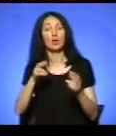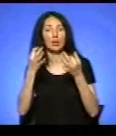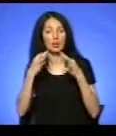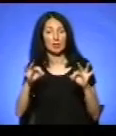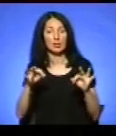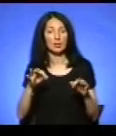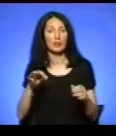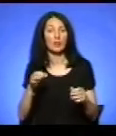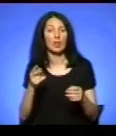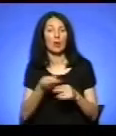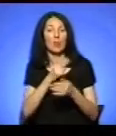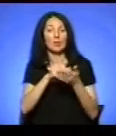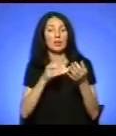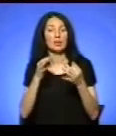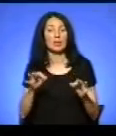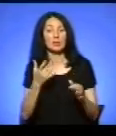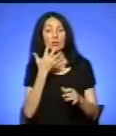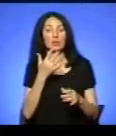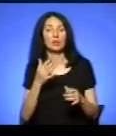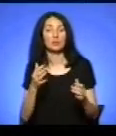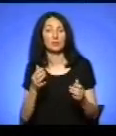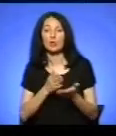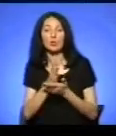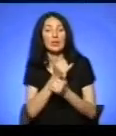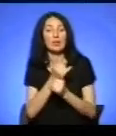служба здоров'я не може підписати якраз саме цієї угоди.